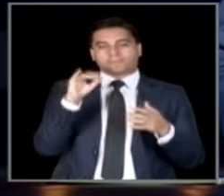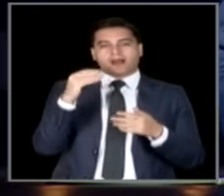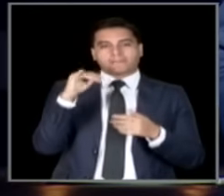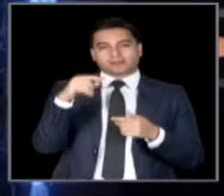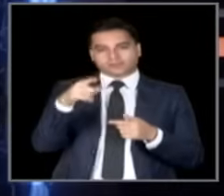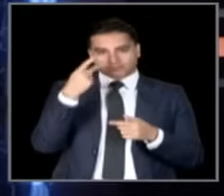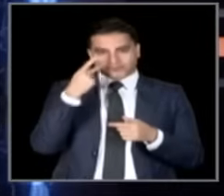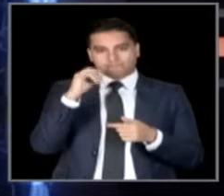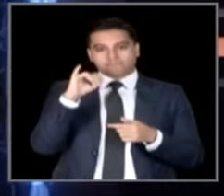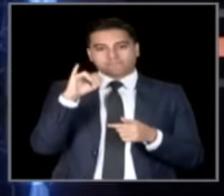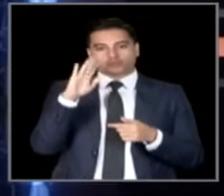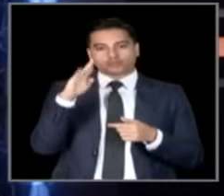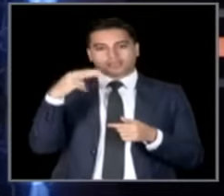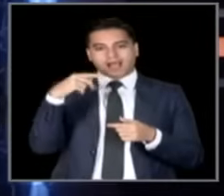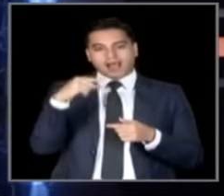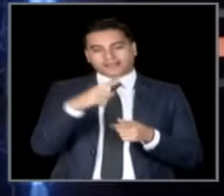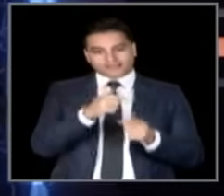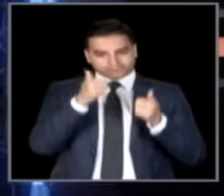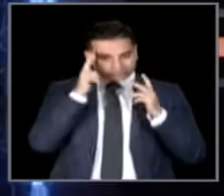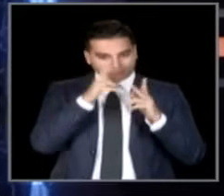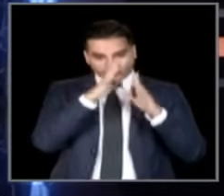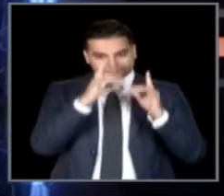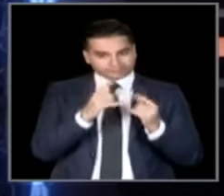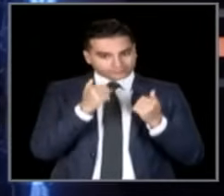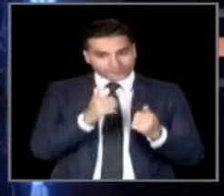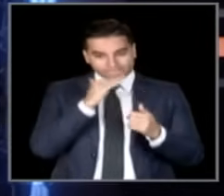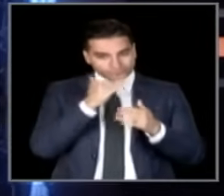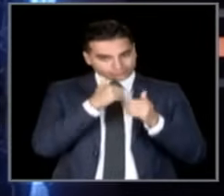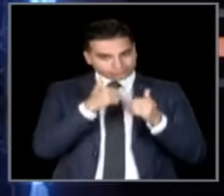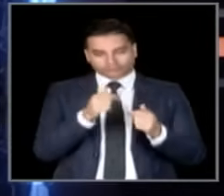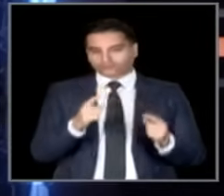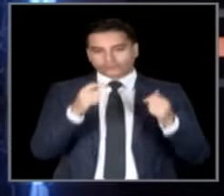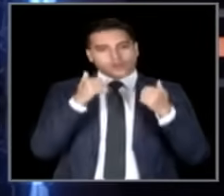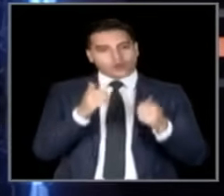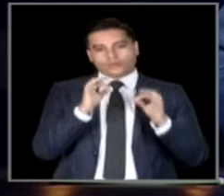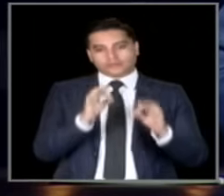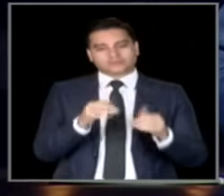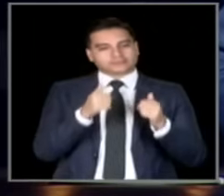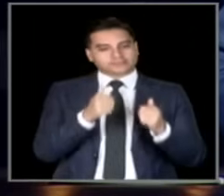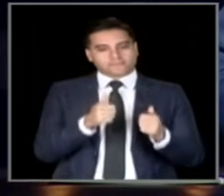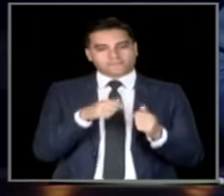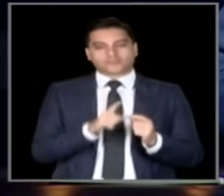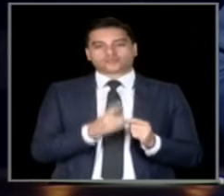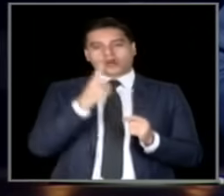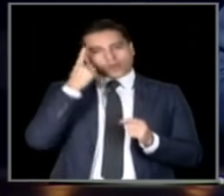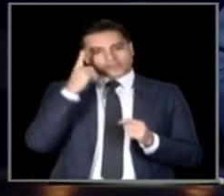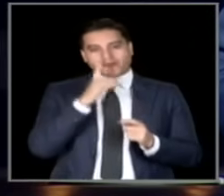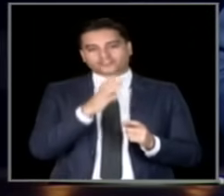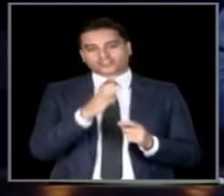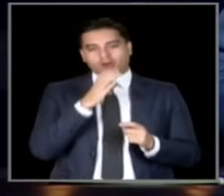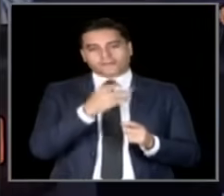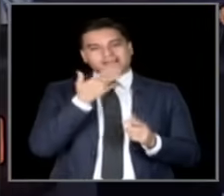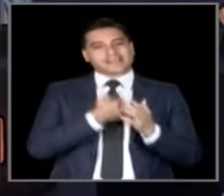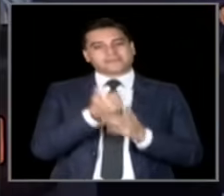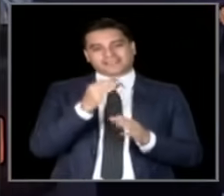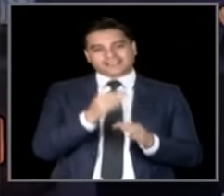ازيك يا مسعد؟ الحمد لله والله تمام. ايه رأيك في المباراة؟ حلوة والله. مباراة حلوة لحد دلوقتي جدا. أوه. سؤال واحد بس ما تجاوبش في حاجة